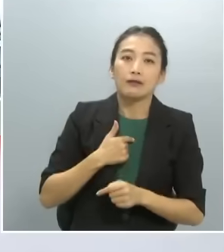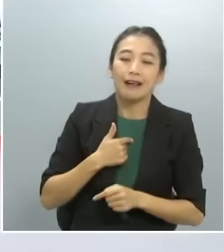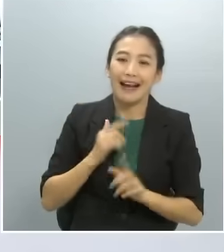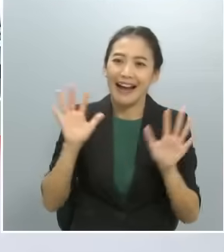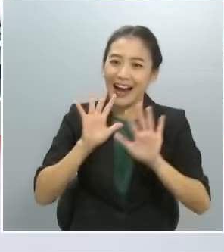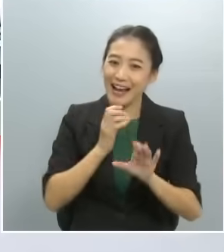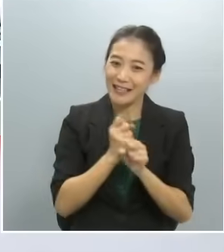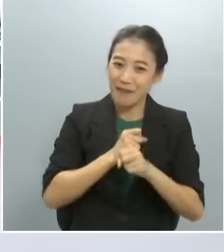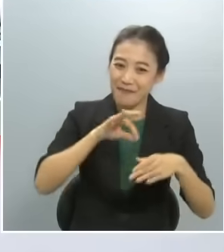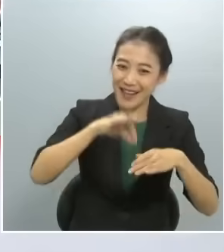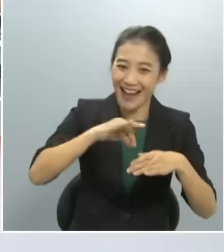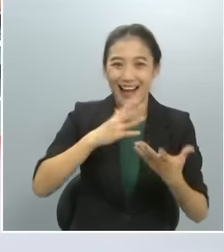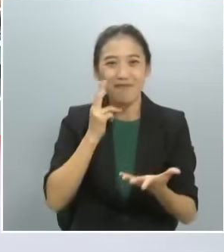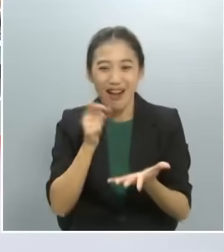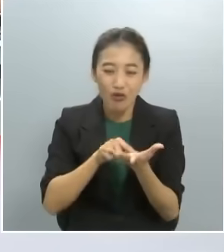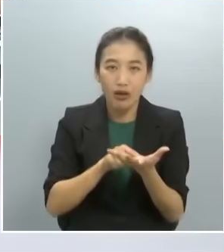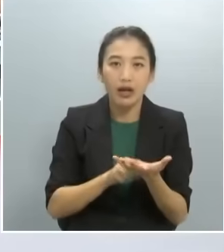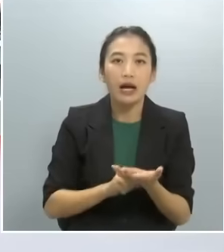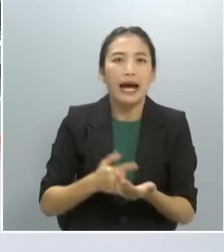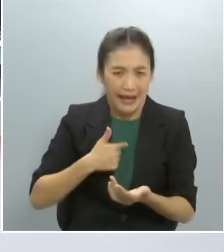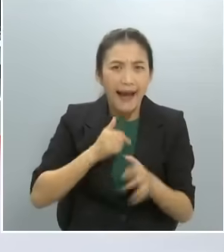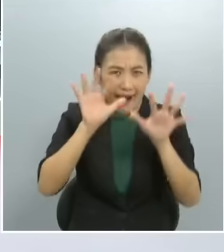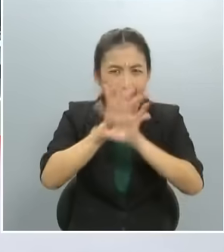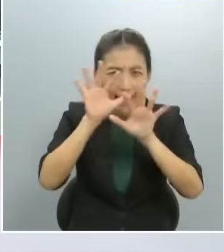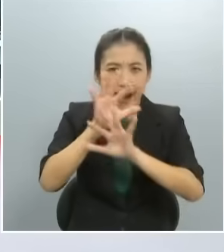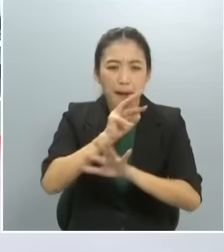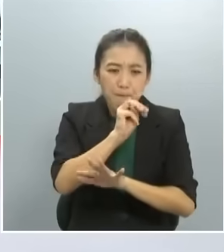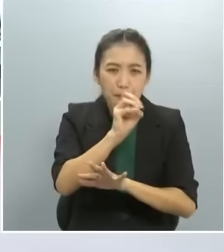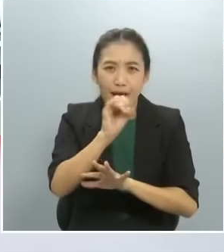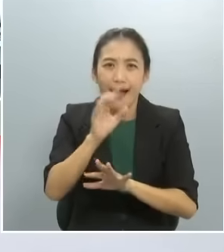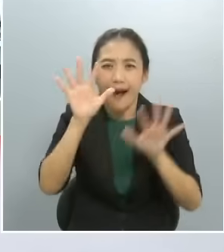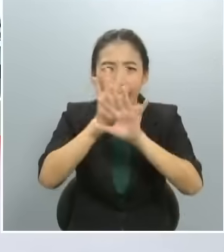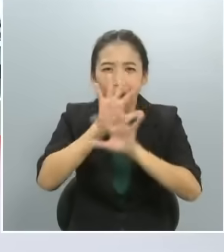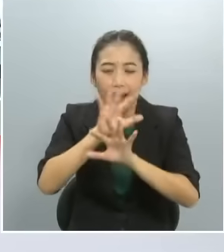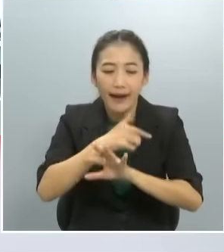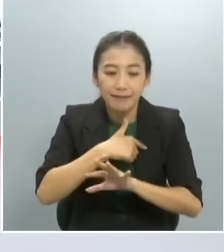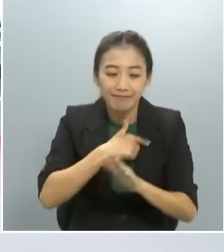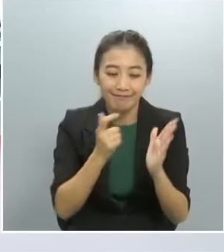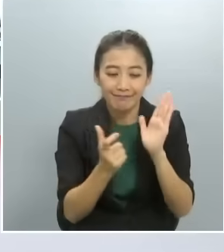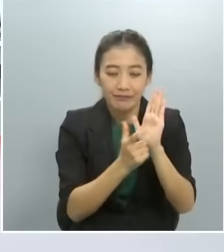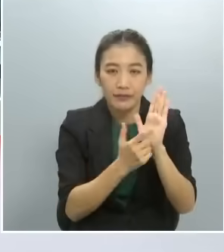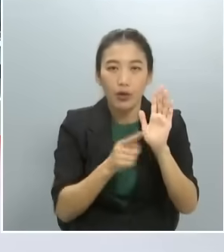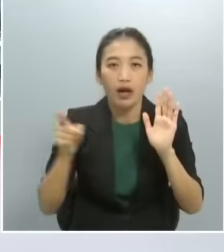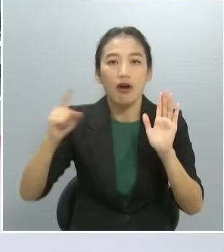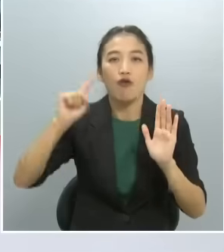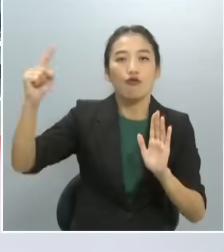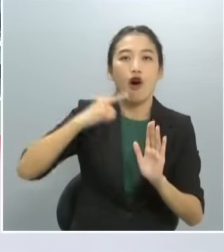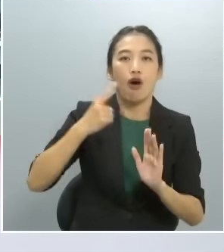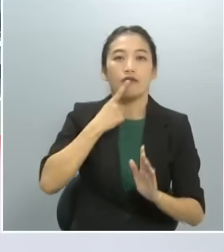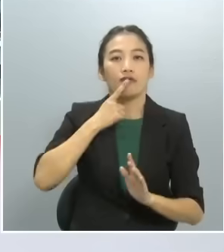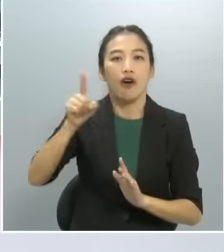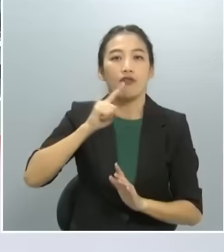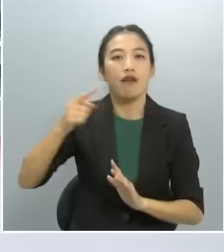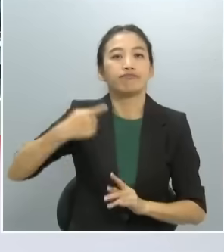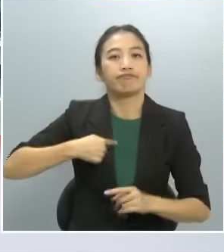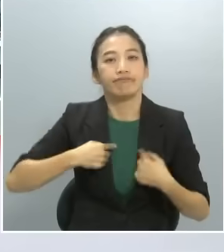มันเหมือนดัดแปลงและทำซ้ำเหลืองตวนใดที่มันมีอะไรประมาณอะไรอย่างนั้นน่ะมันก็แบบลักษณะคล้ายๆกันอย่างเงี้ยแต่วันนี้ก็คือไม่น่าจะมี